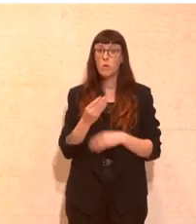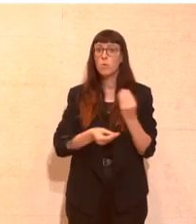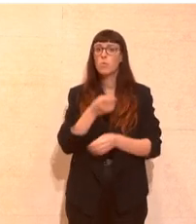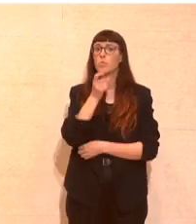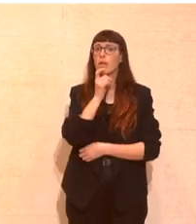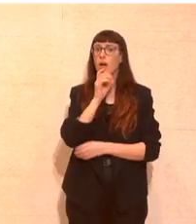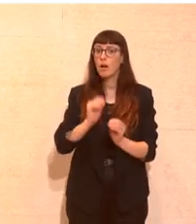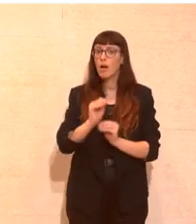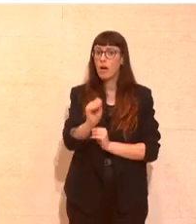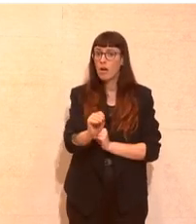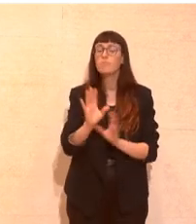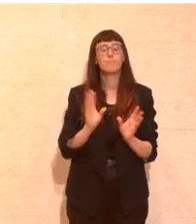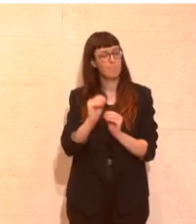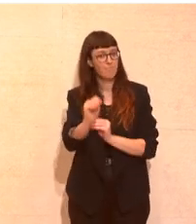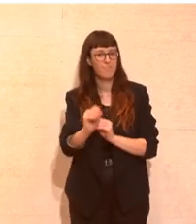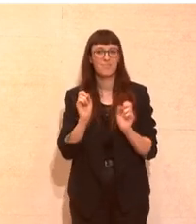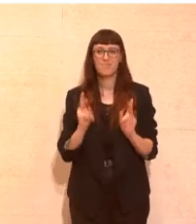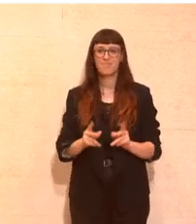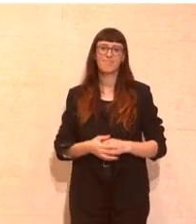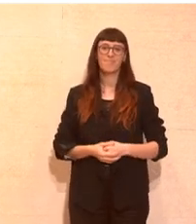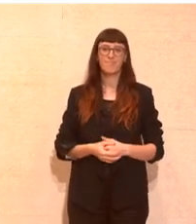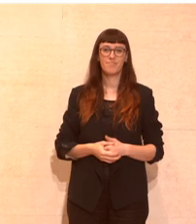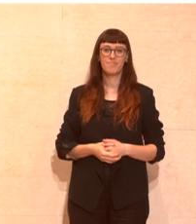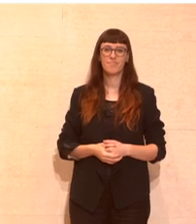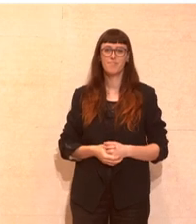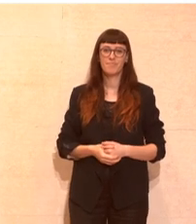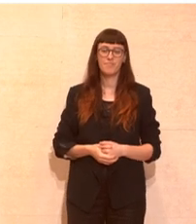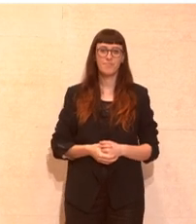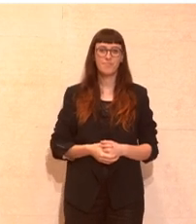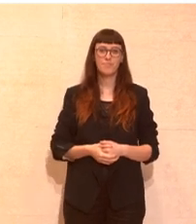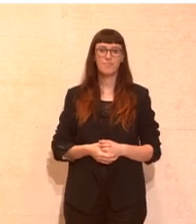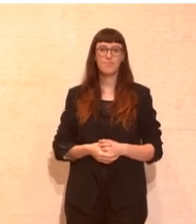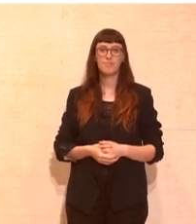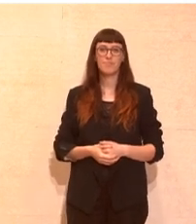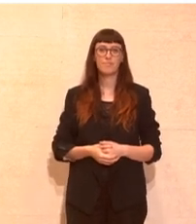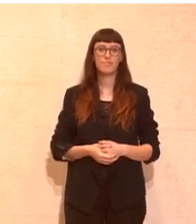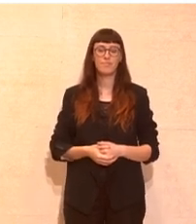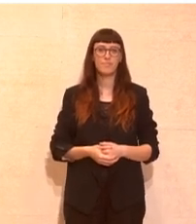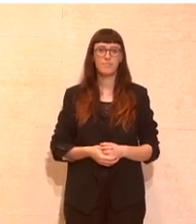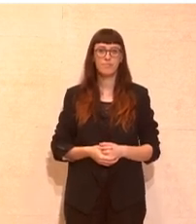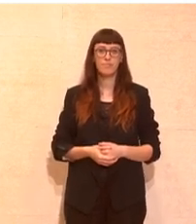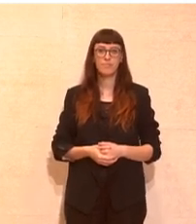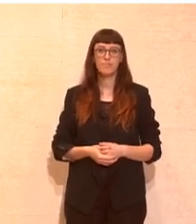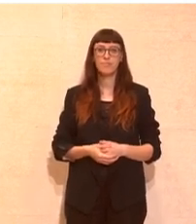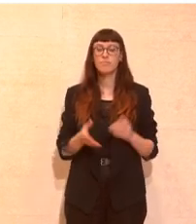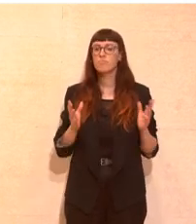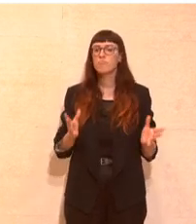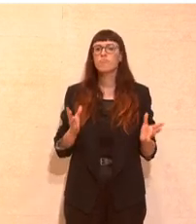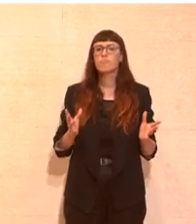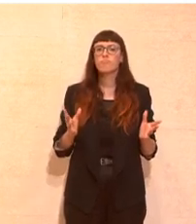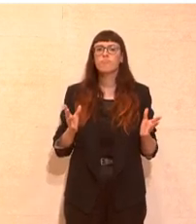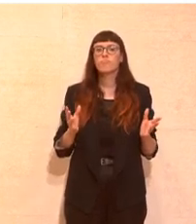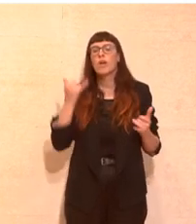Par la suite, très bien. Donc, pour commencer, j'imagine que vous avez tous eu peut-être à titre personnel